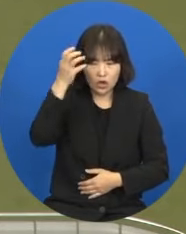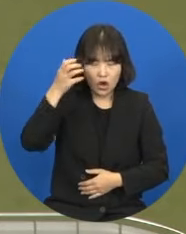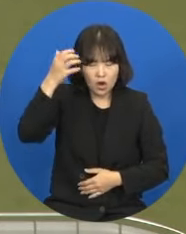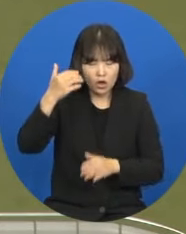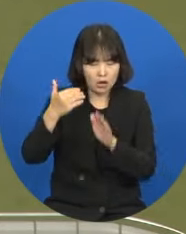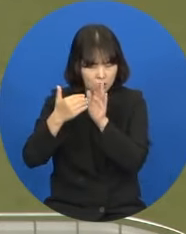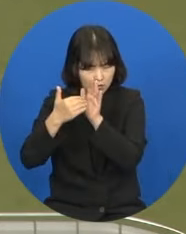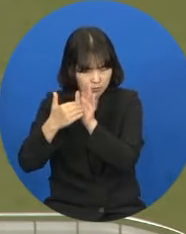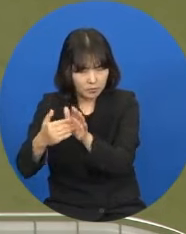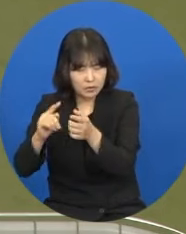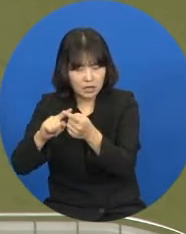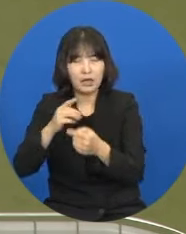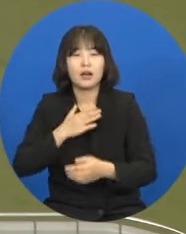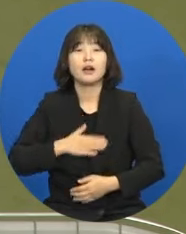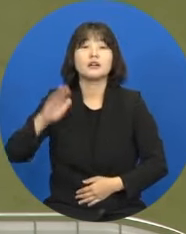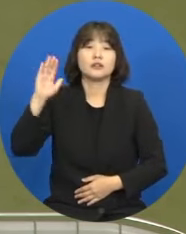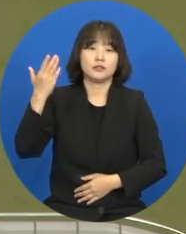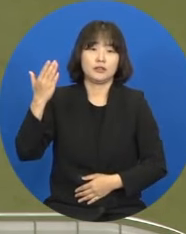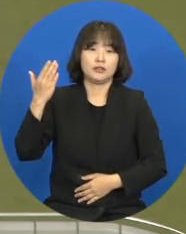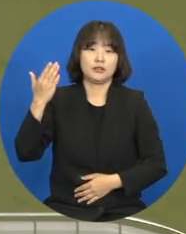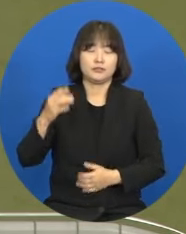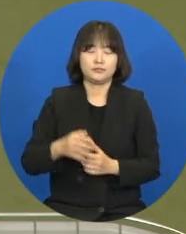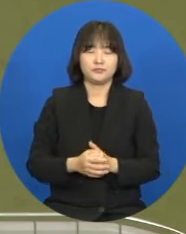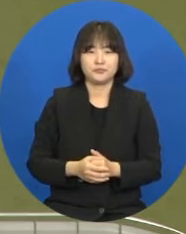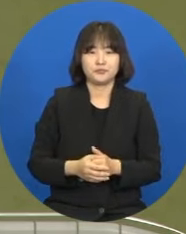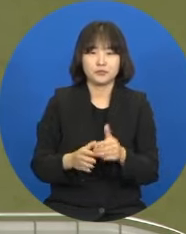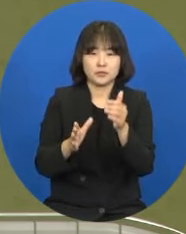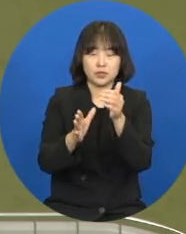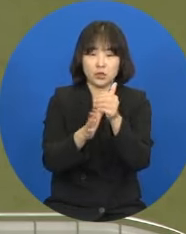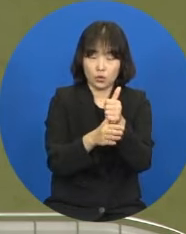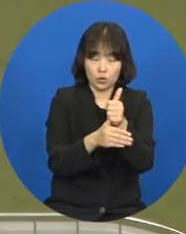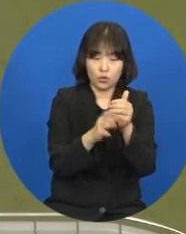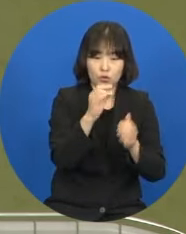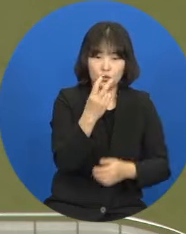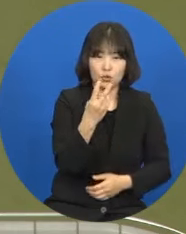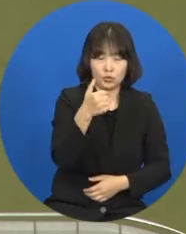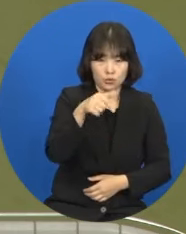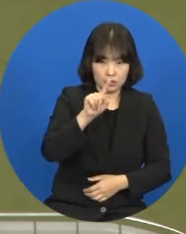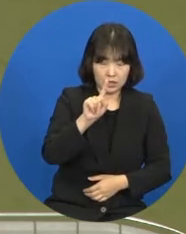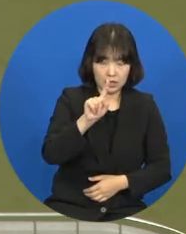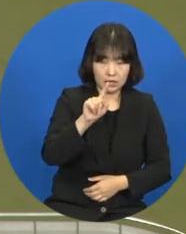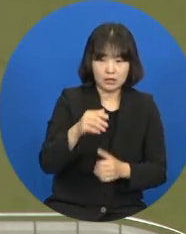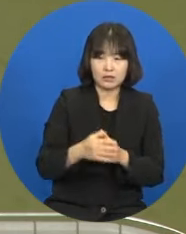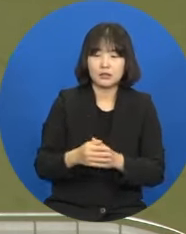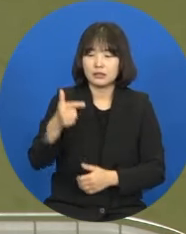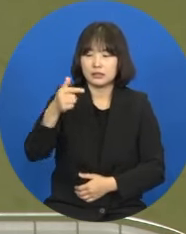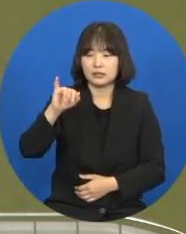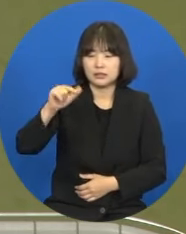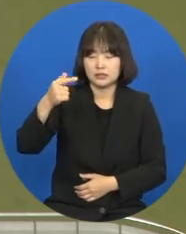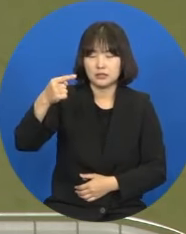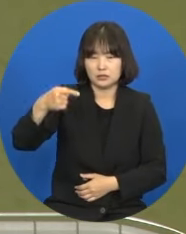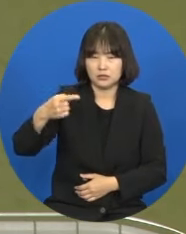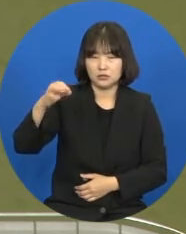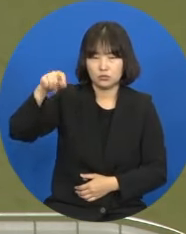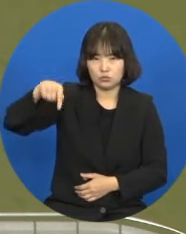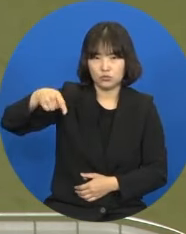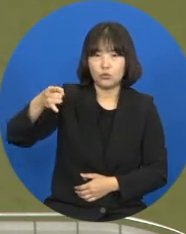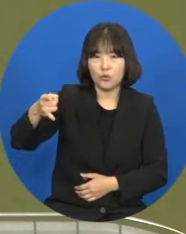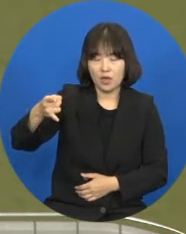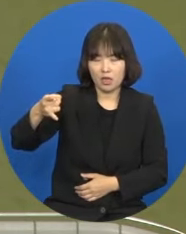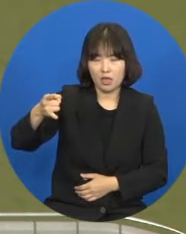것이었음을 알게 되었습니다 요나가 니로 가라고 하나님 말씀을 거합니다 그리고 정